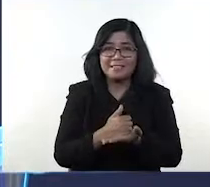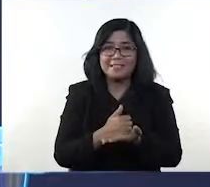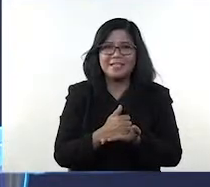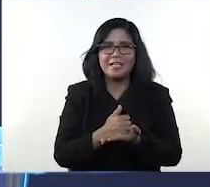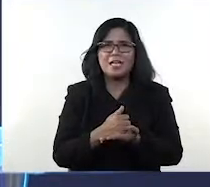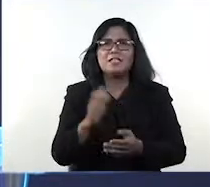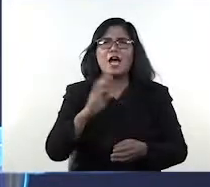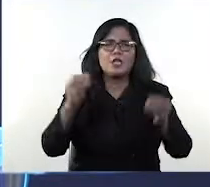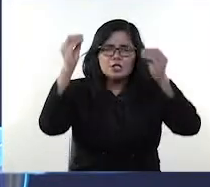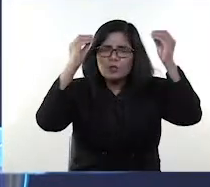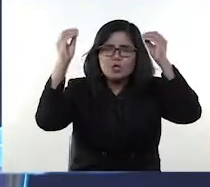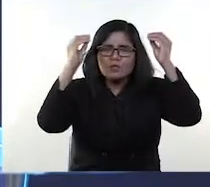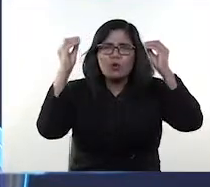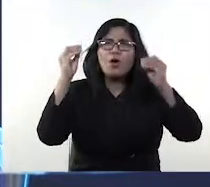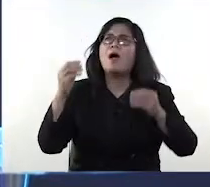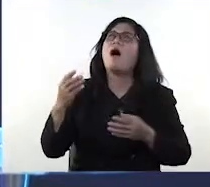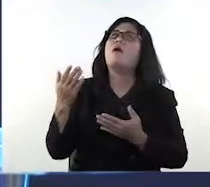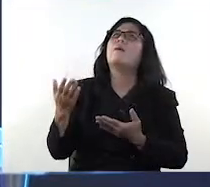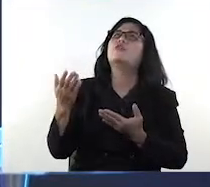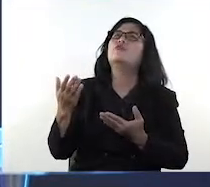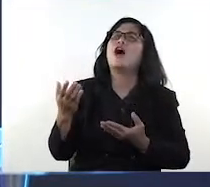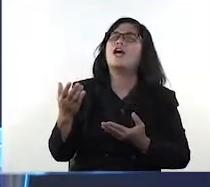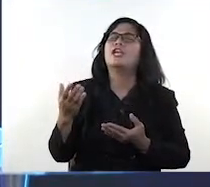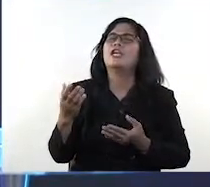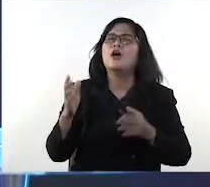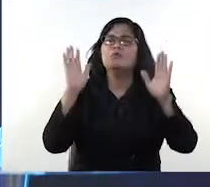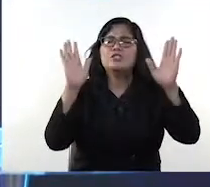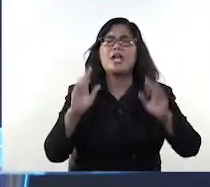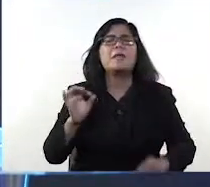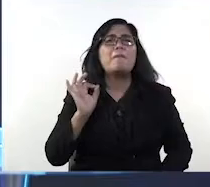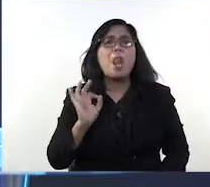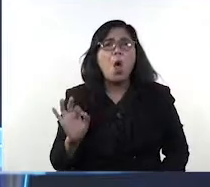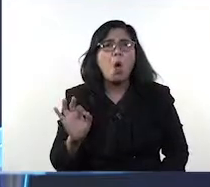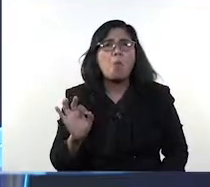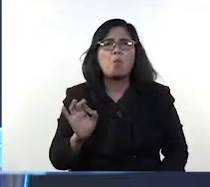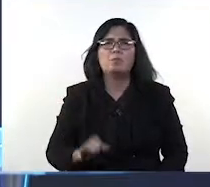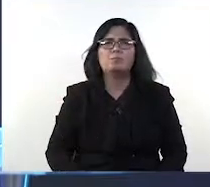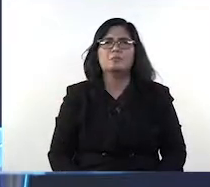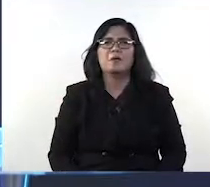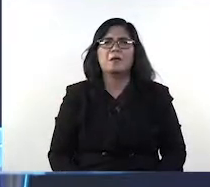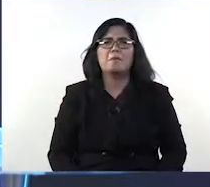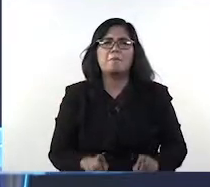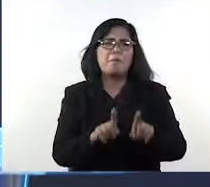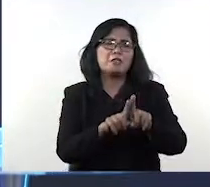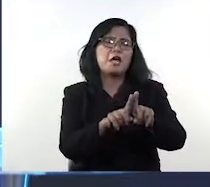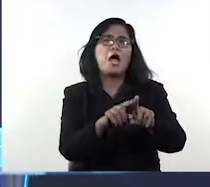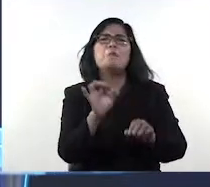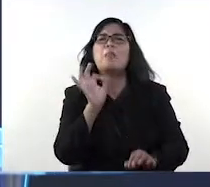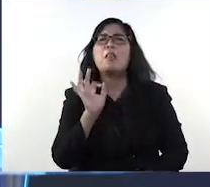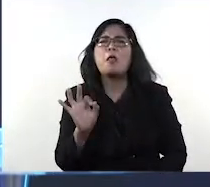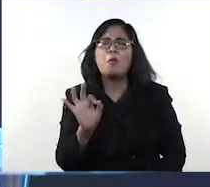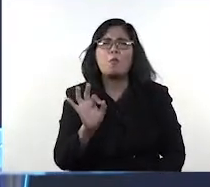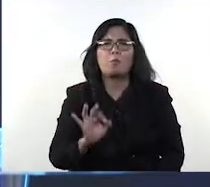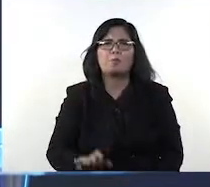sibuk ngurusin Tuhan kenapa Tuhan belum Nyatakan mujizatnya Kenapa Tuan belum kasih set pasangan Teman Hidup